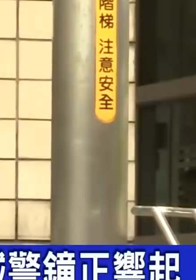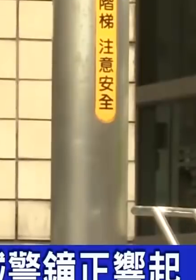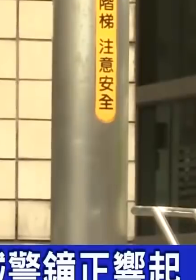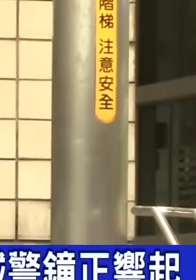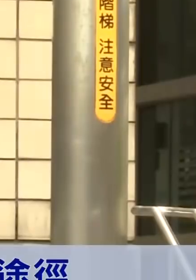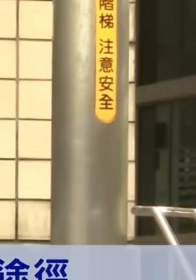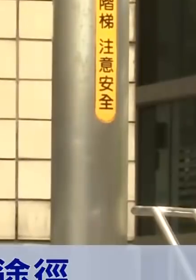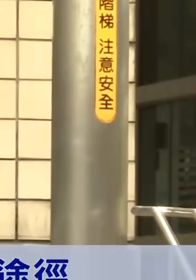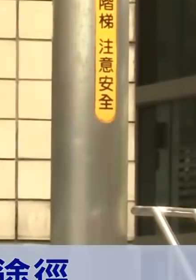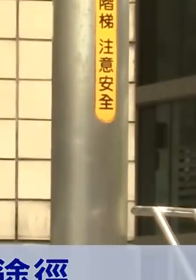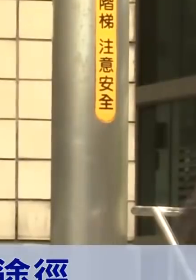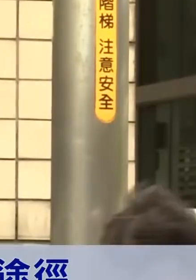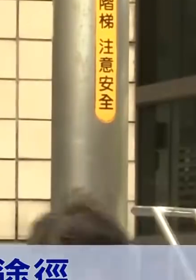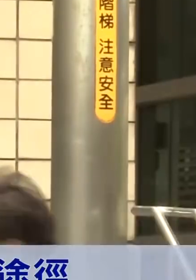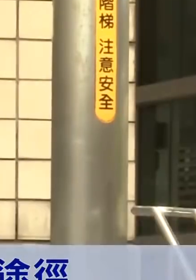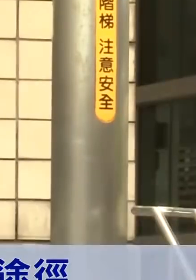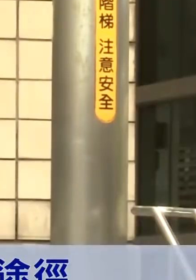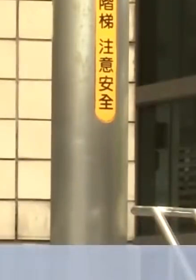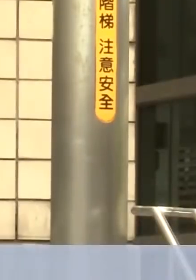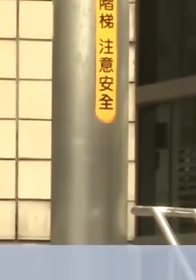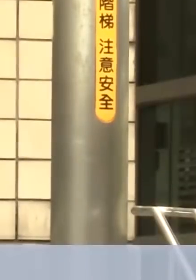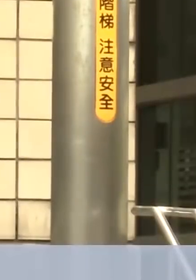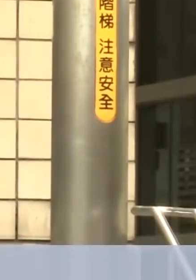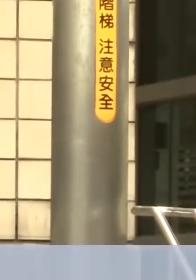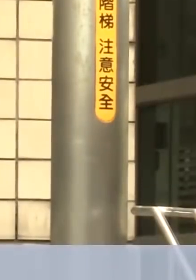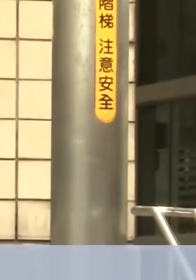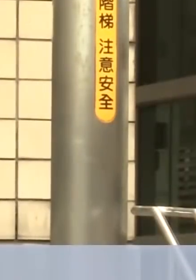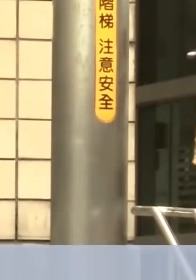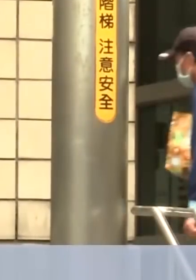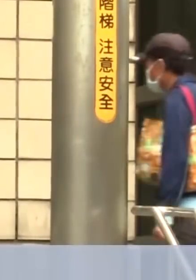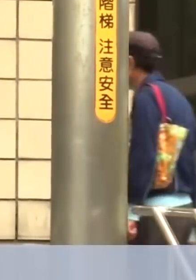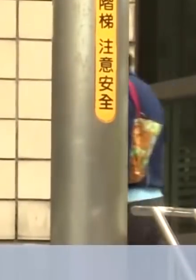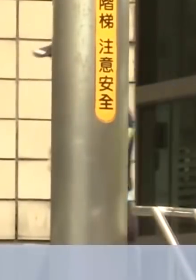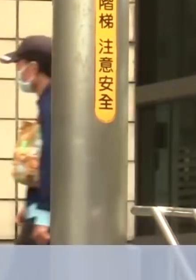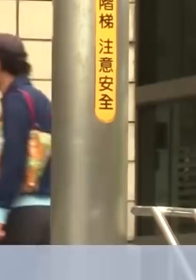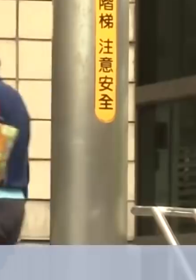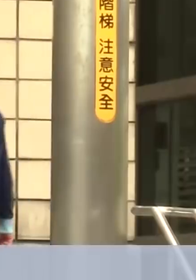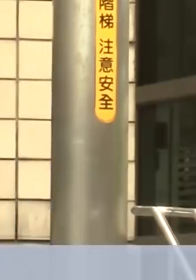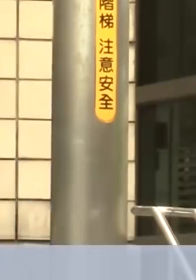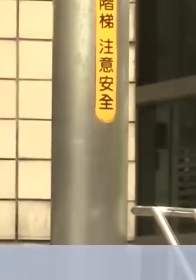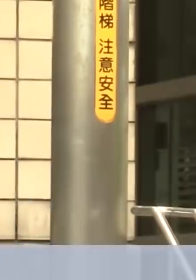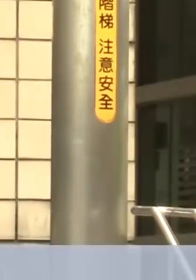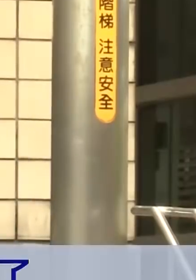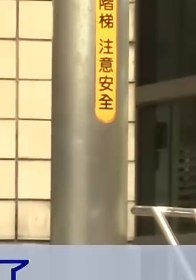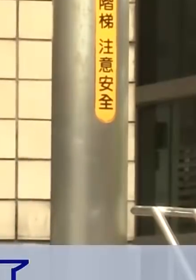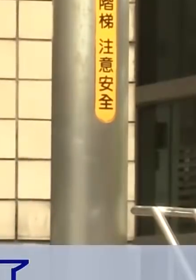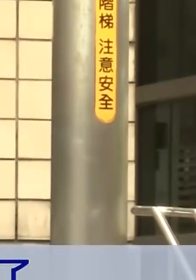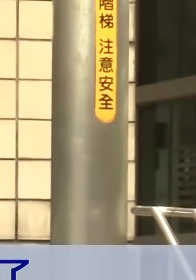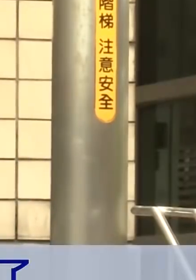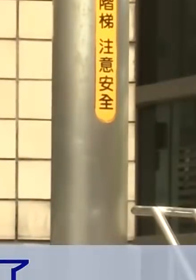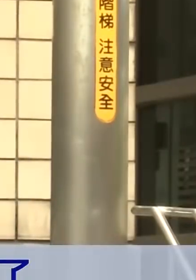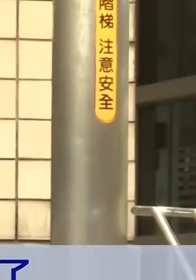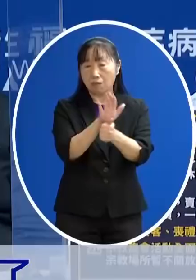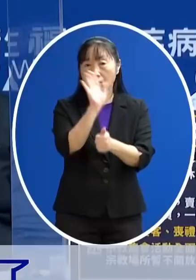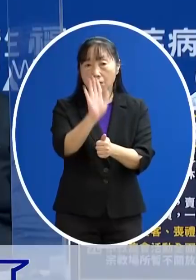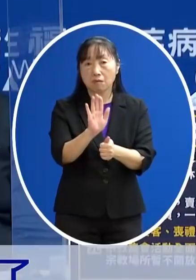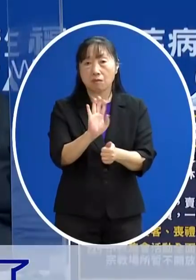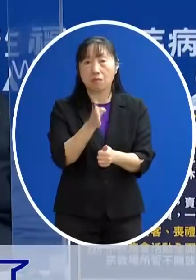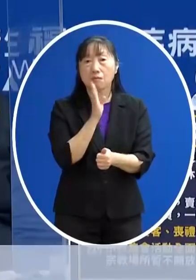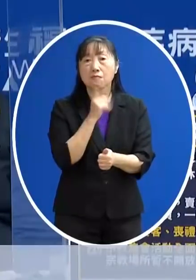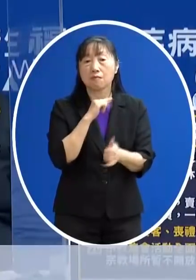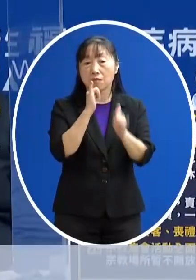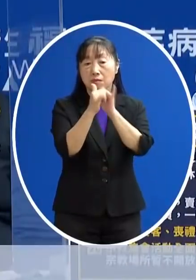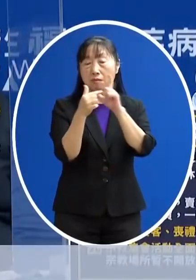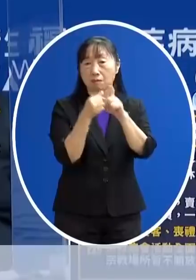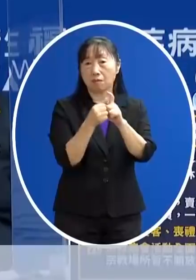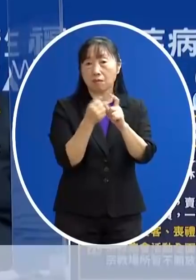实知道有哪些传染途径可能是一开始还没有被阻断的，那我们再加强就可以了。 靠社区